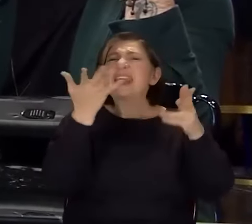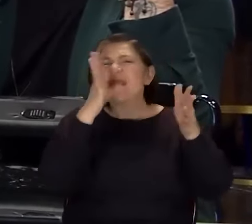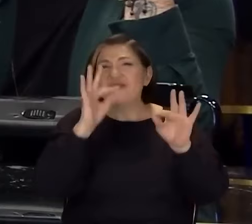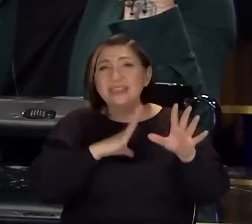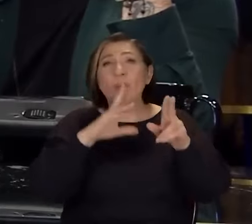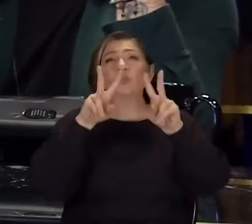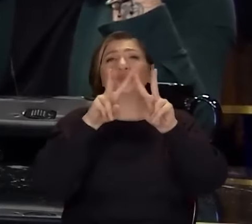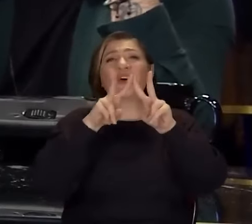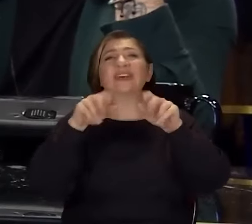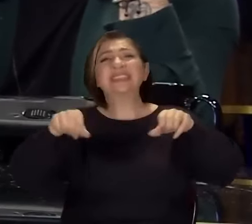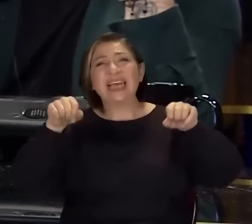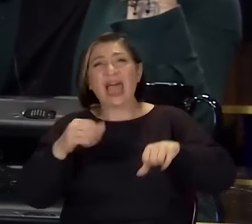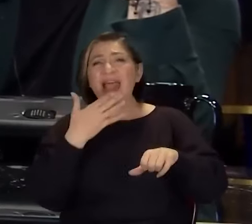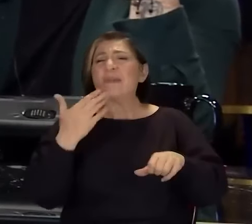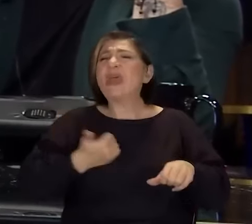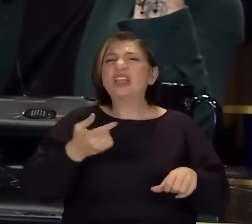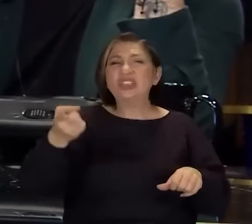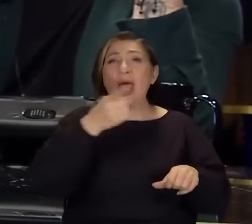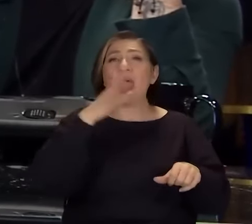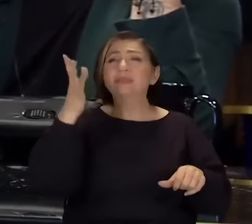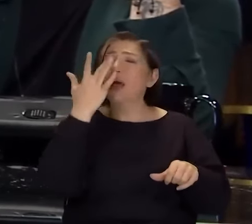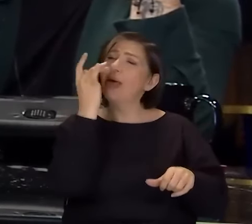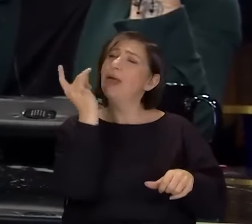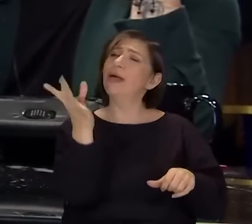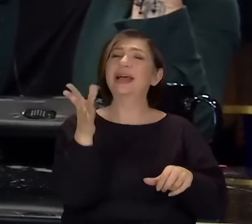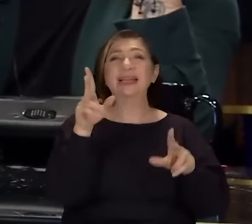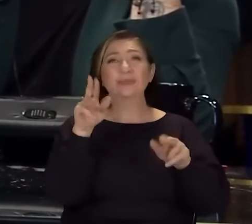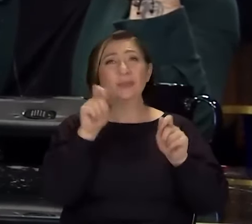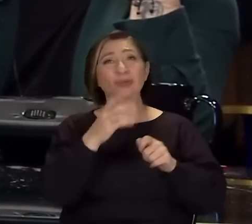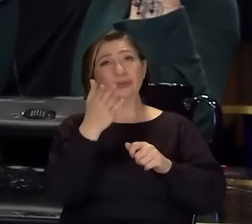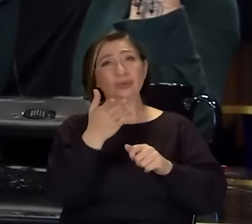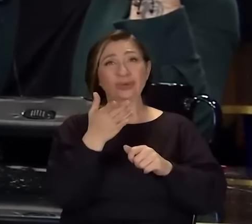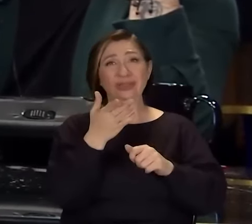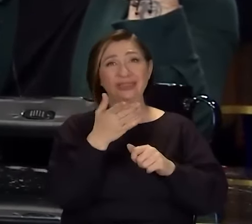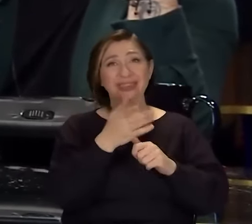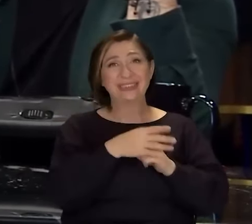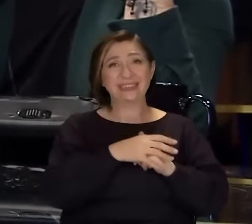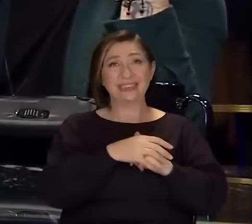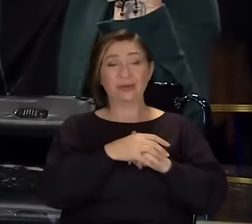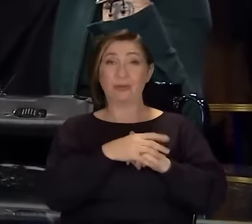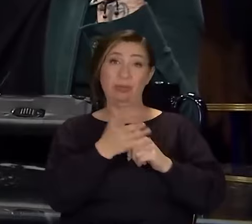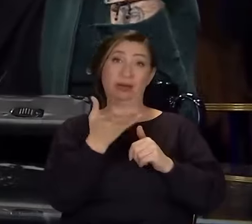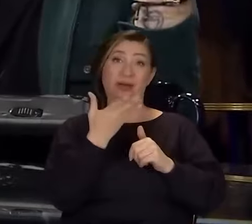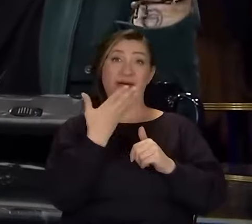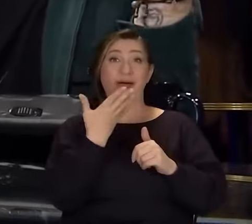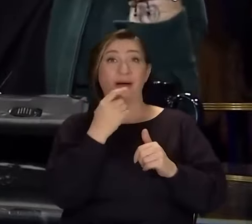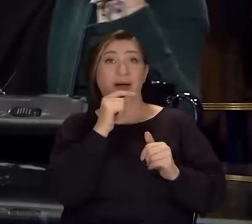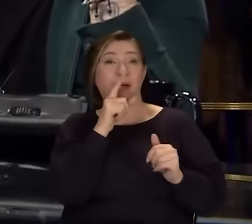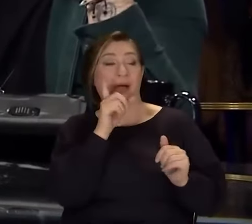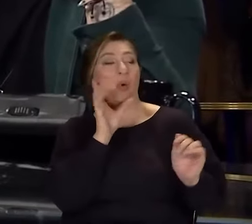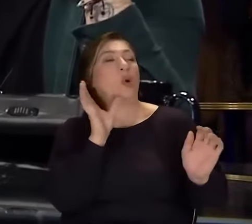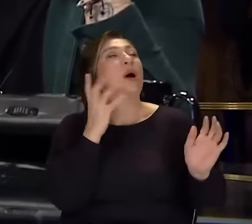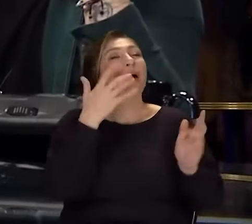sonra Mustafa Sandal, kim yakışıklıysa hepsine şey yapmıyor musun böyle? Oynarken. Nispet yapmıyor musun? Vallahi ama bak nasıl ağzın